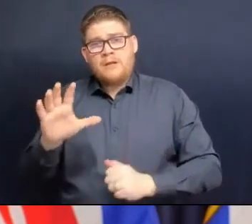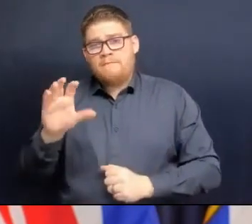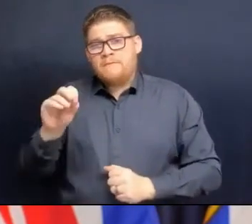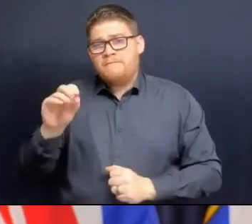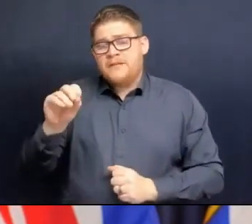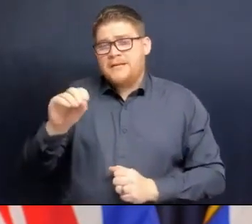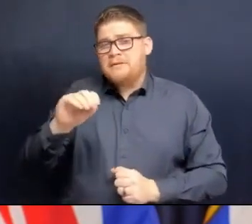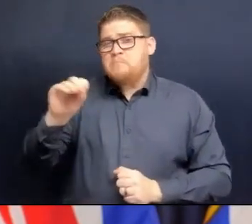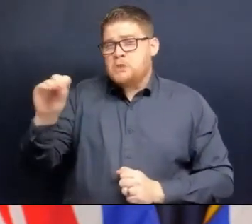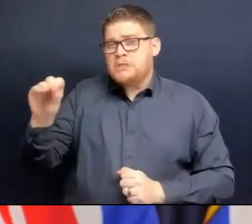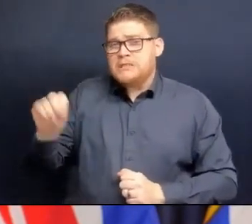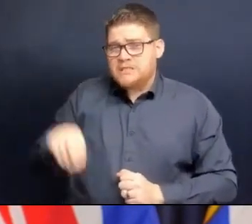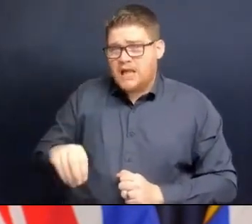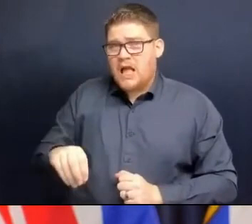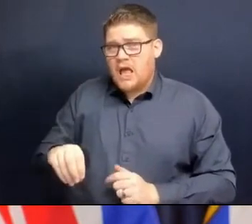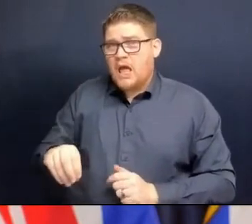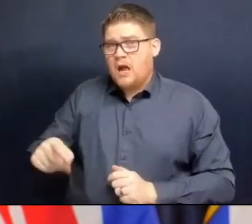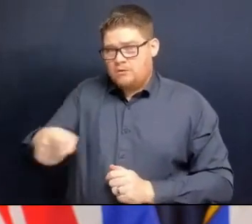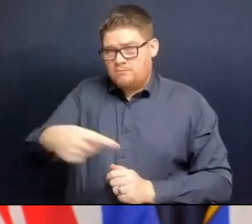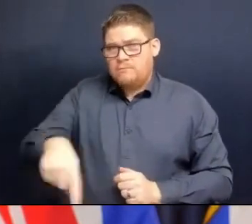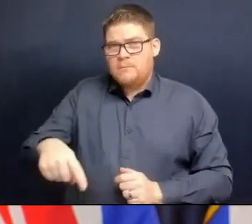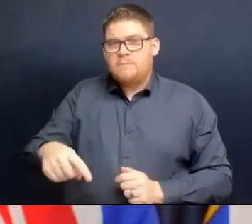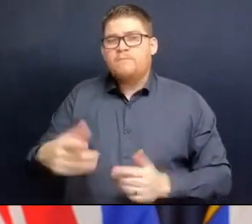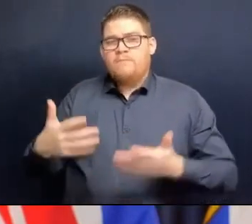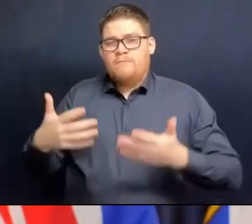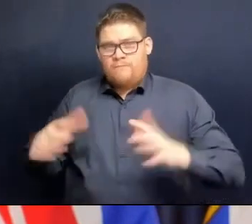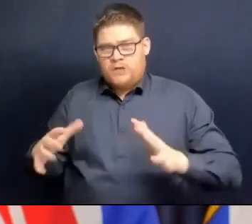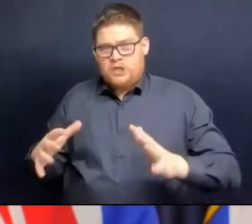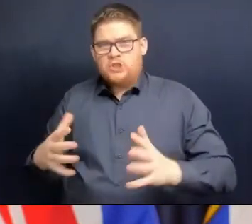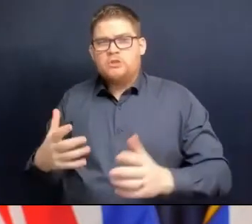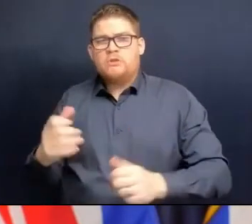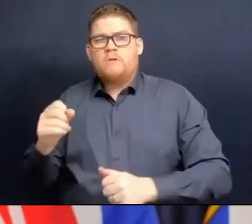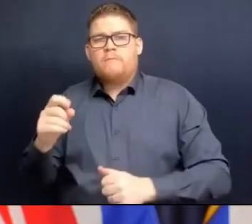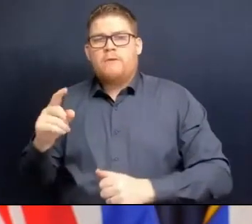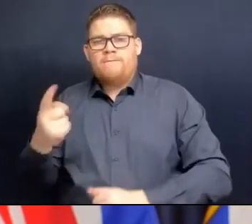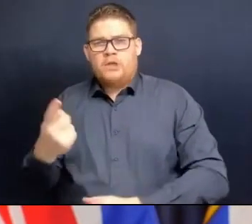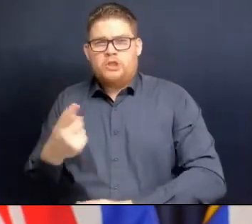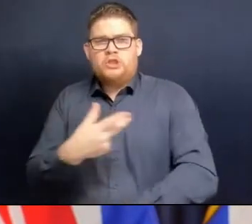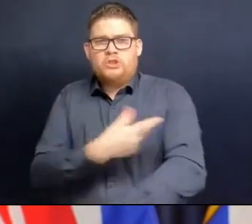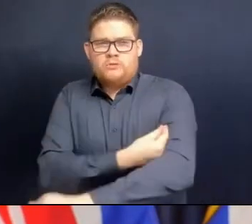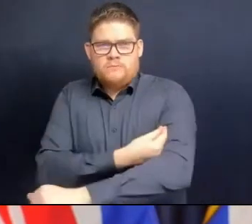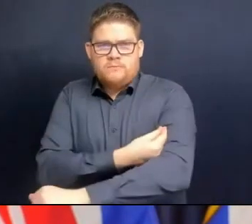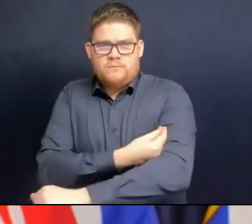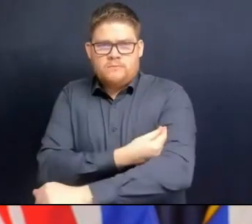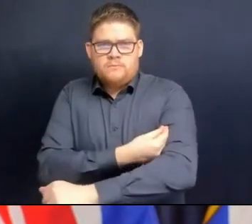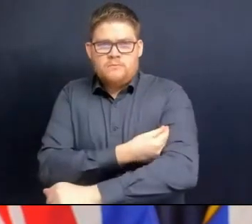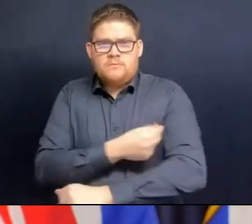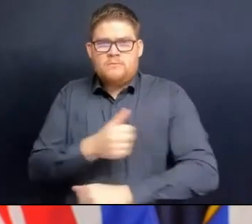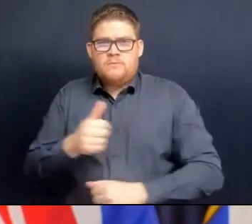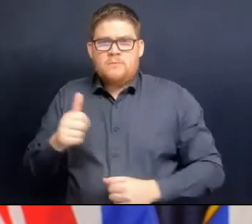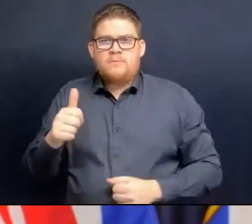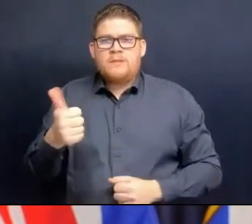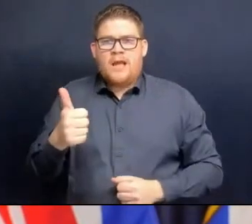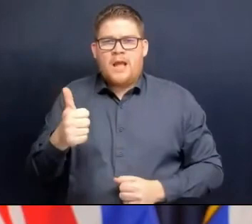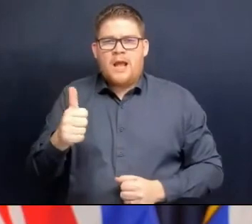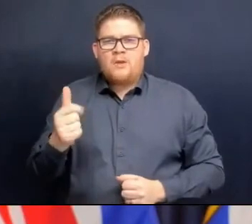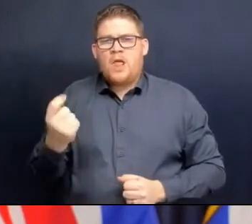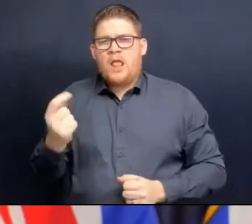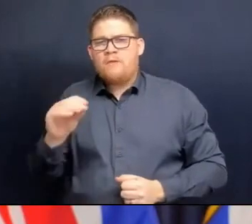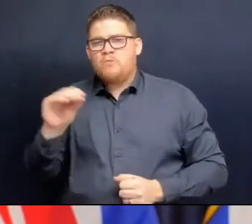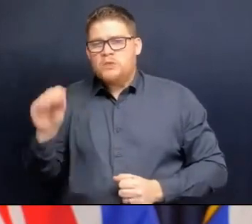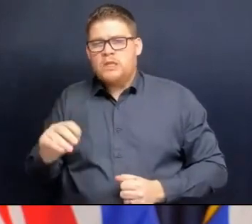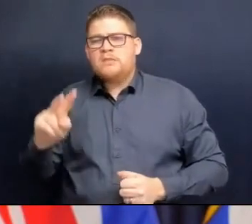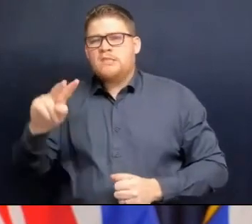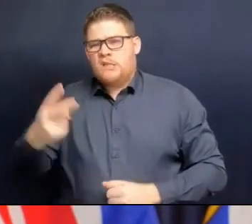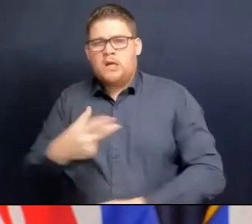dose immunization, roughly 10 or 11% their second dose, because that's just started happening. And we want to continue to encourage that as a way to make all